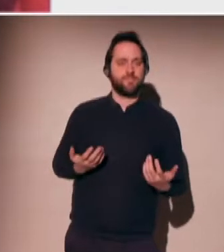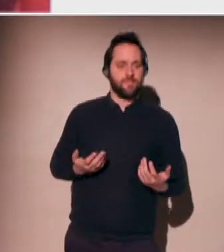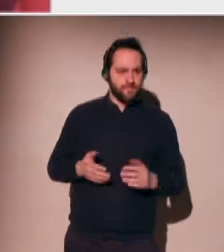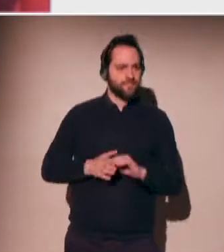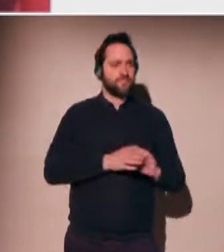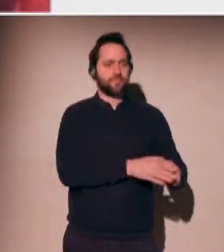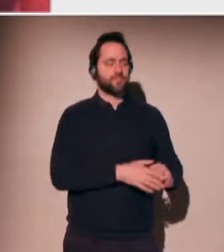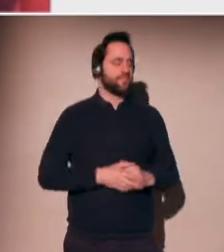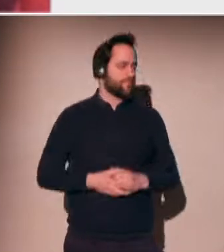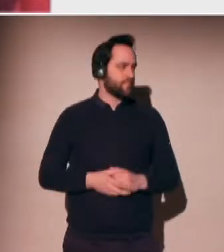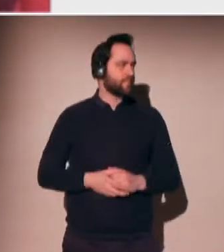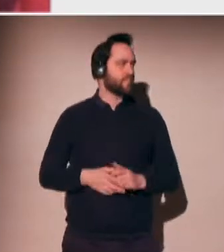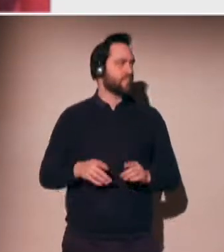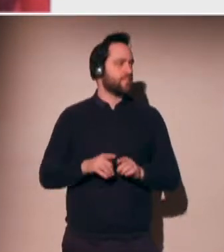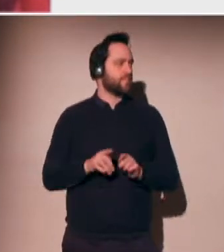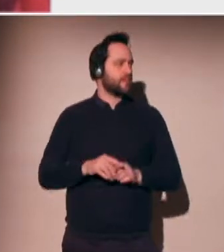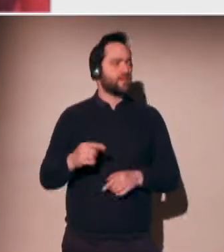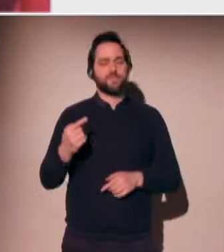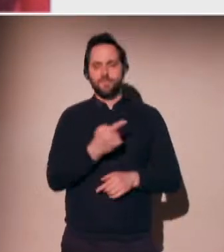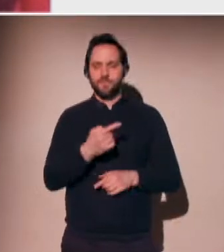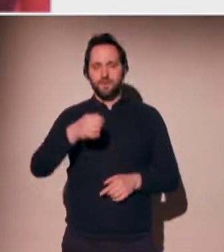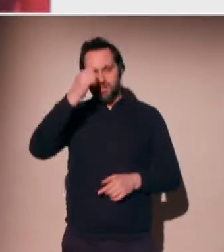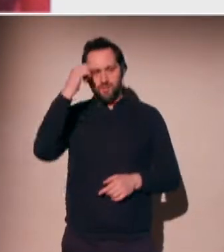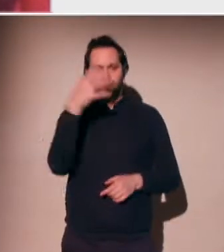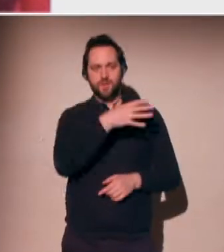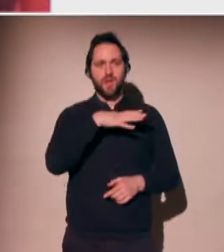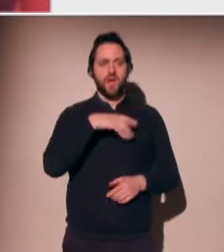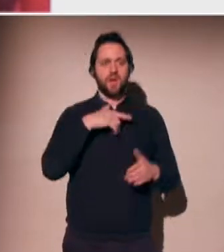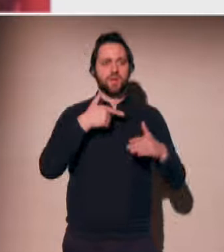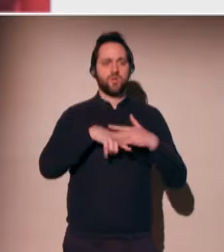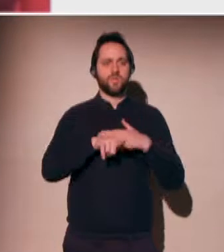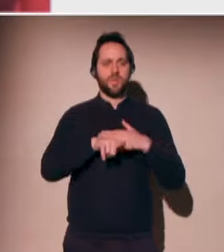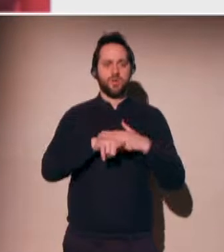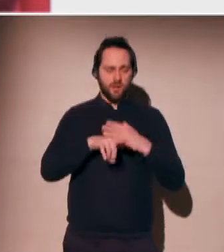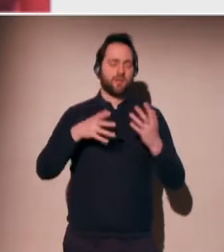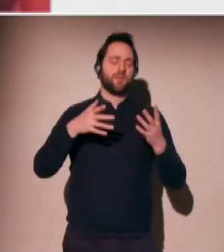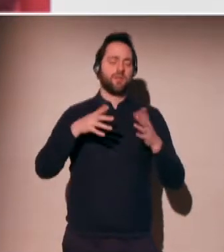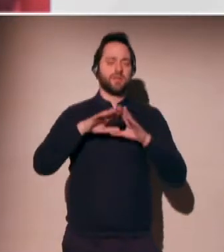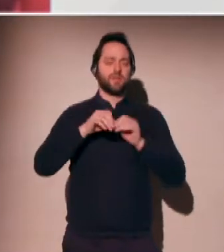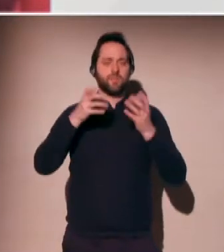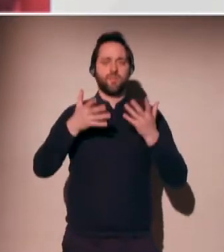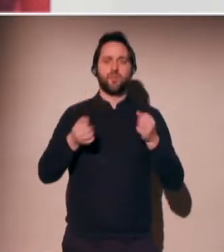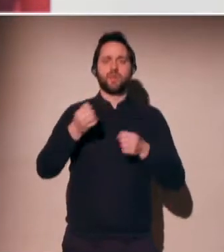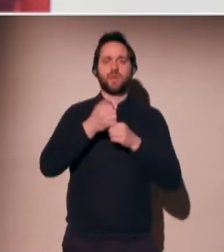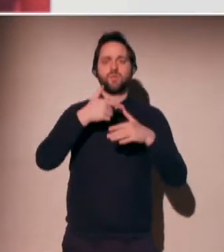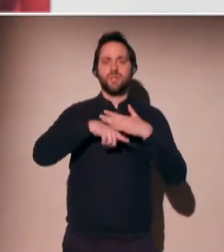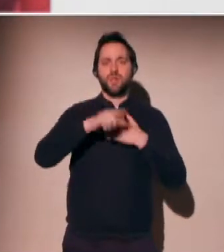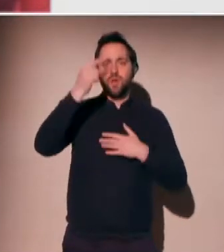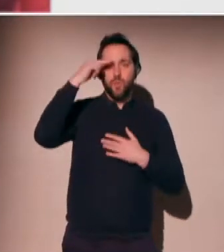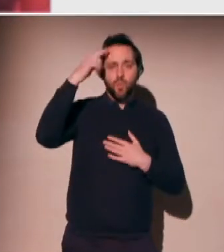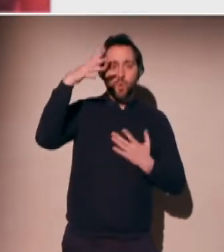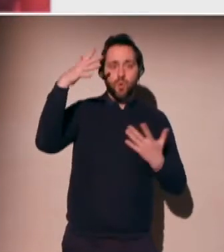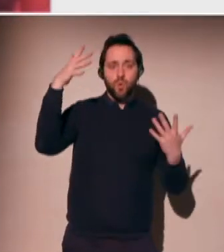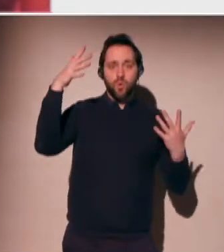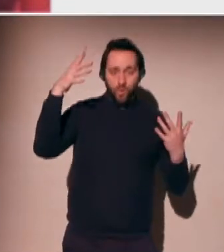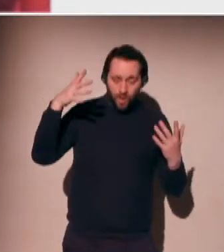a un logiciel. En fait, le but, c'était de développer un logiciel permettant d'identifier les terrorismes. C'était donc